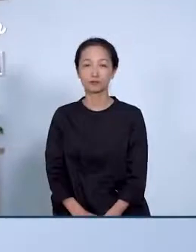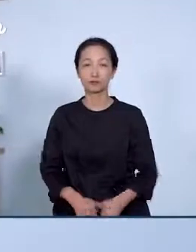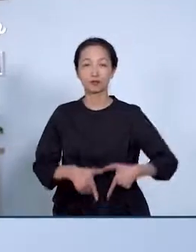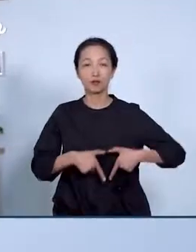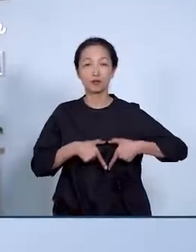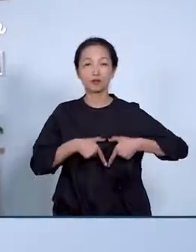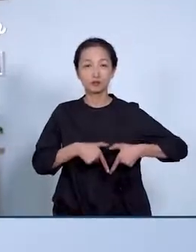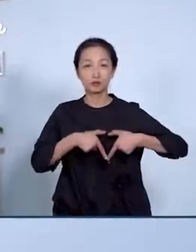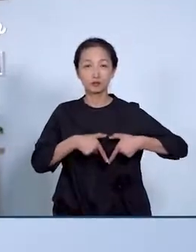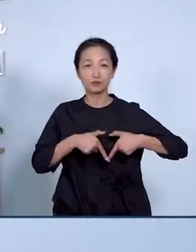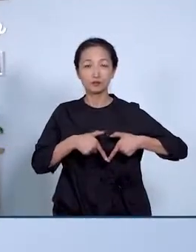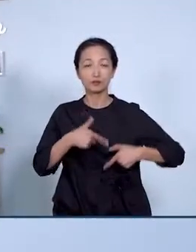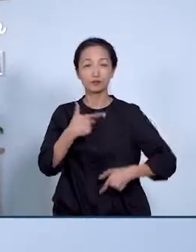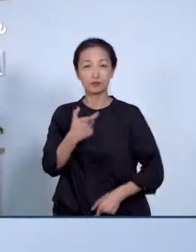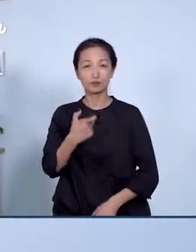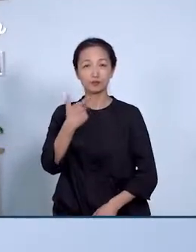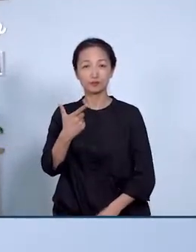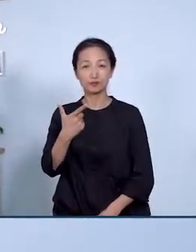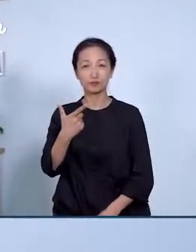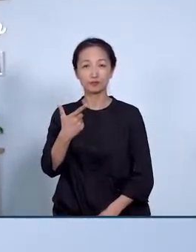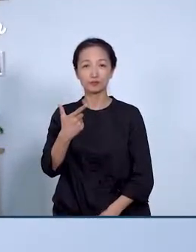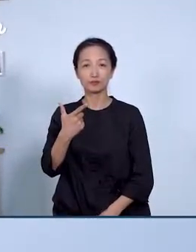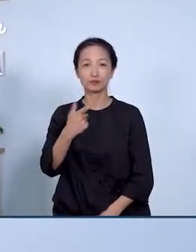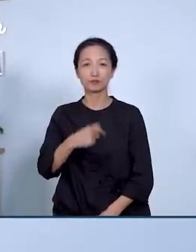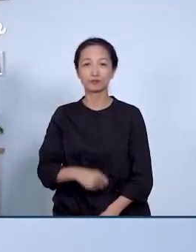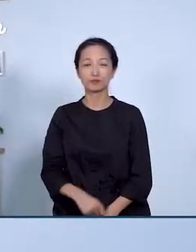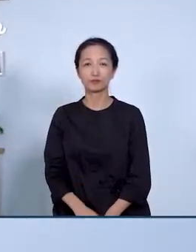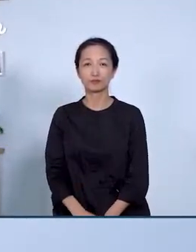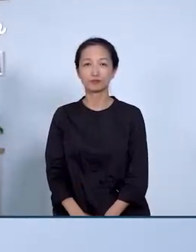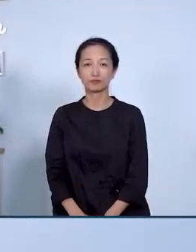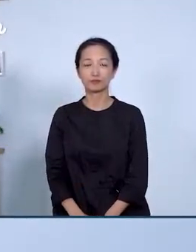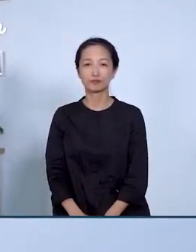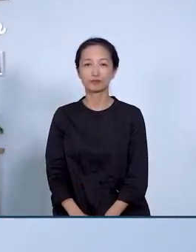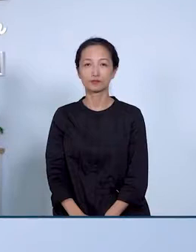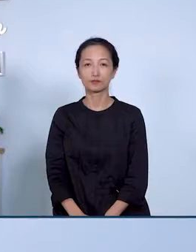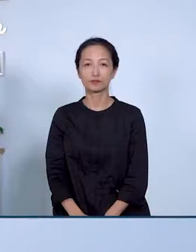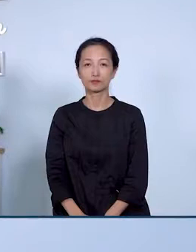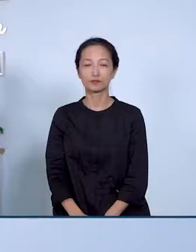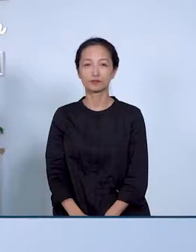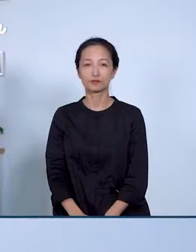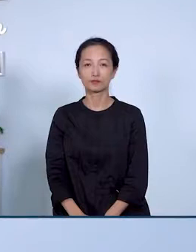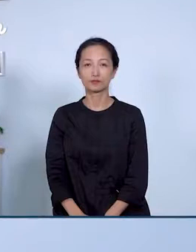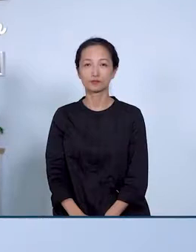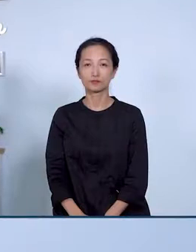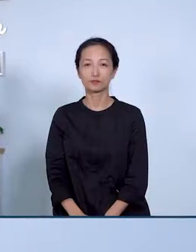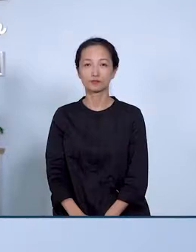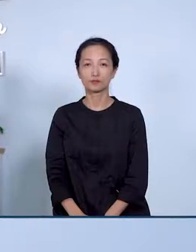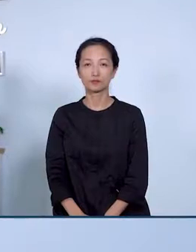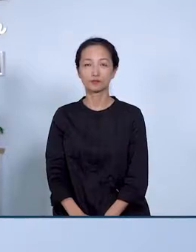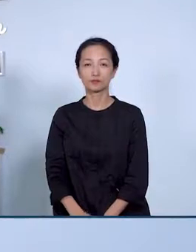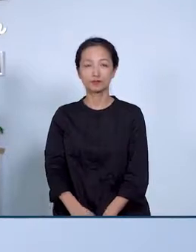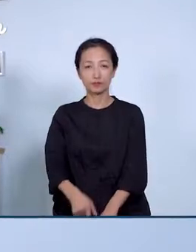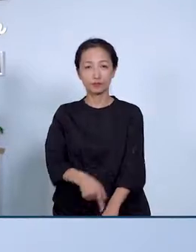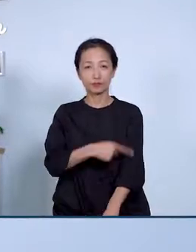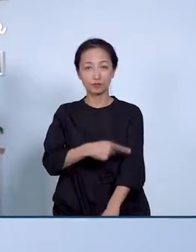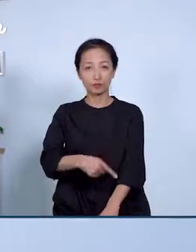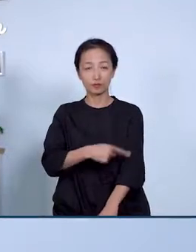心跳88。 高压